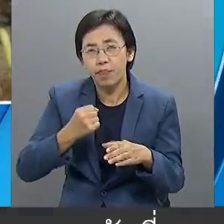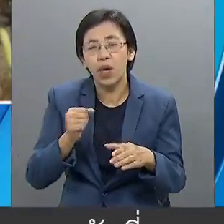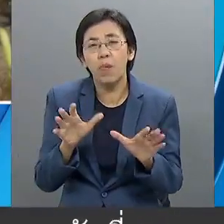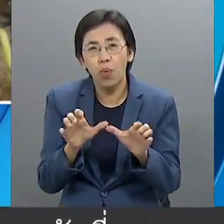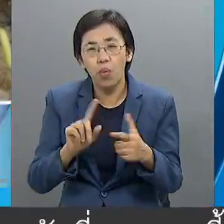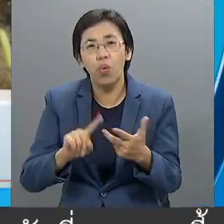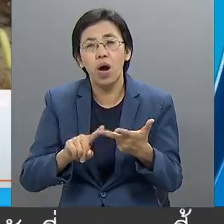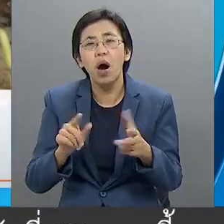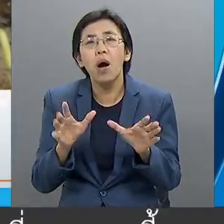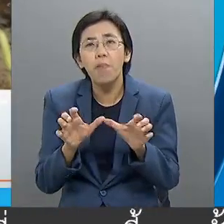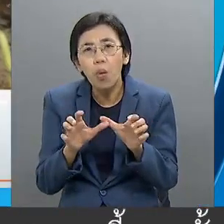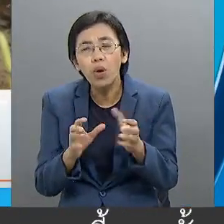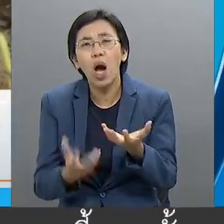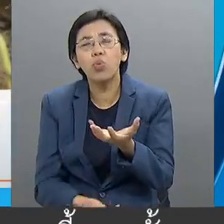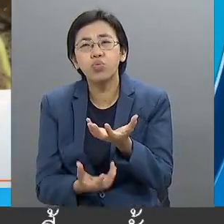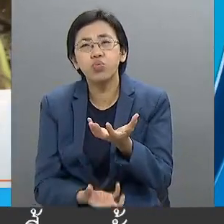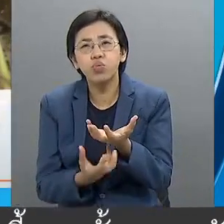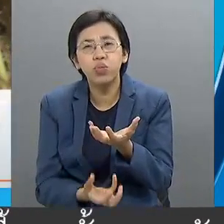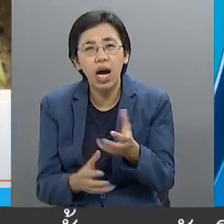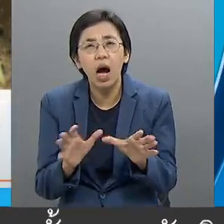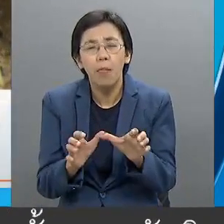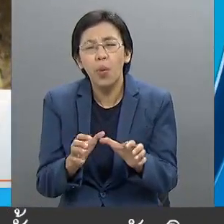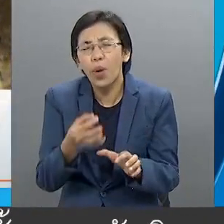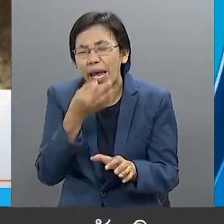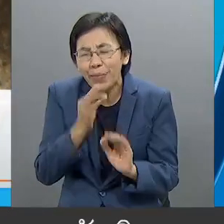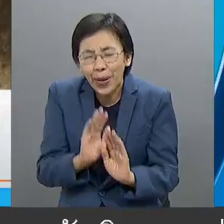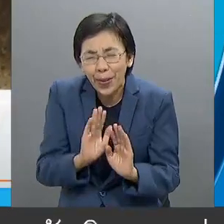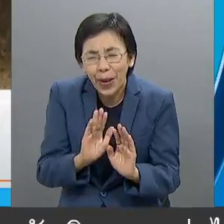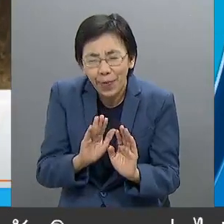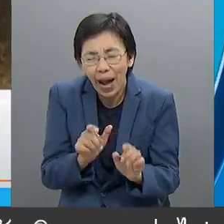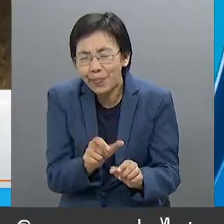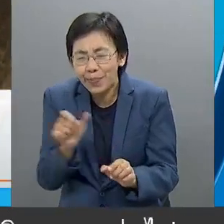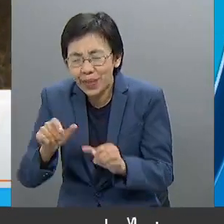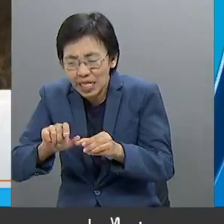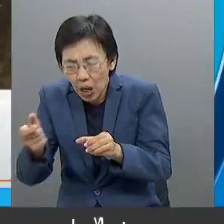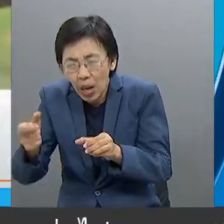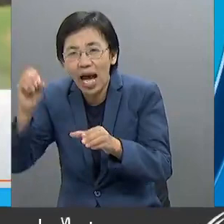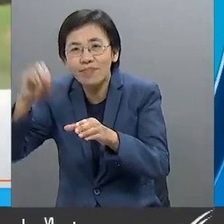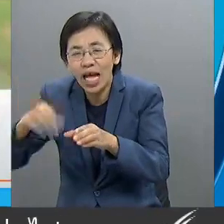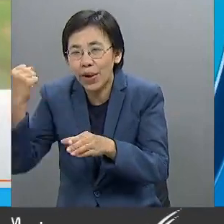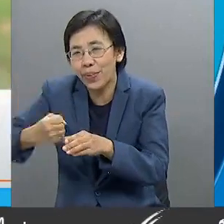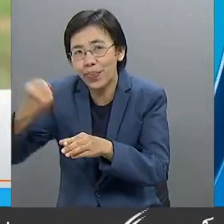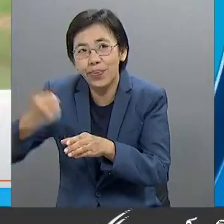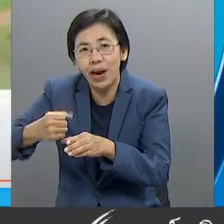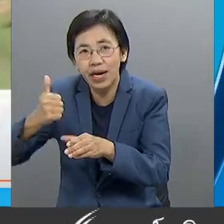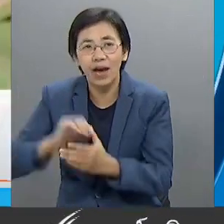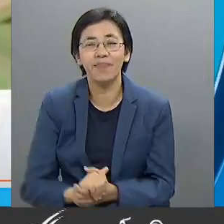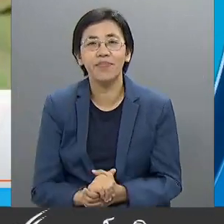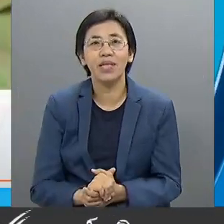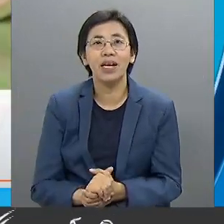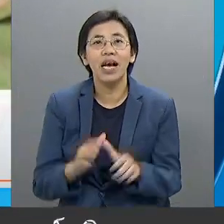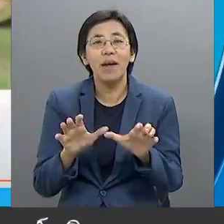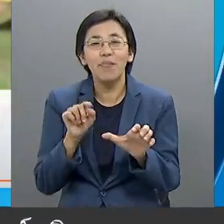รือนำไปดองนะครับแล้วก็ใส่ในส้มตับ โอ้โห จับปูดำขยำปูนาจับปูม้าครับปูทะเล